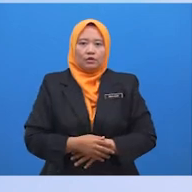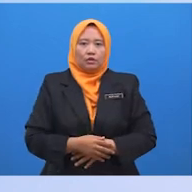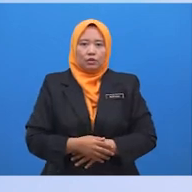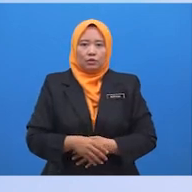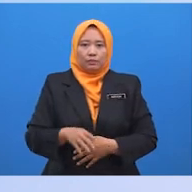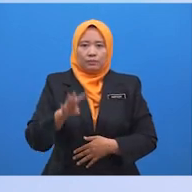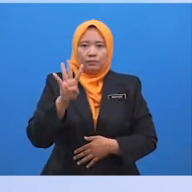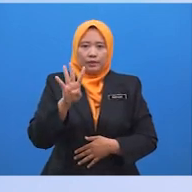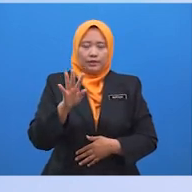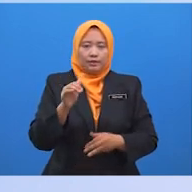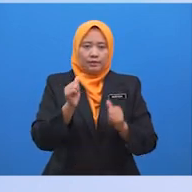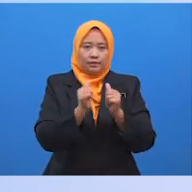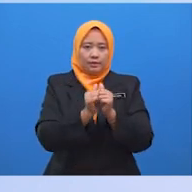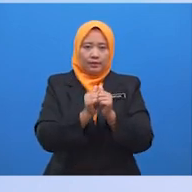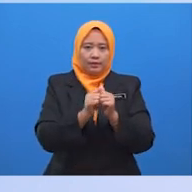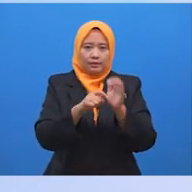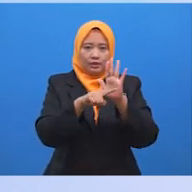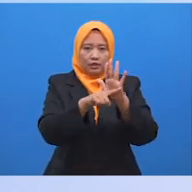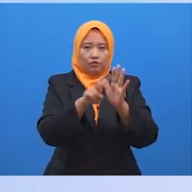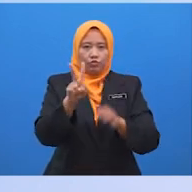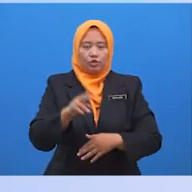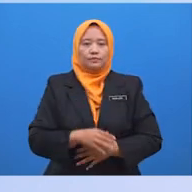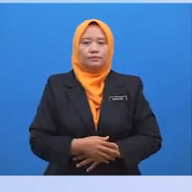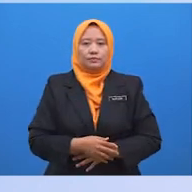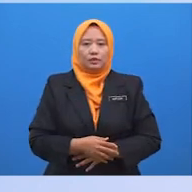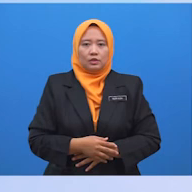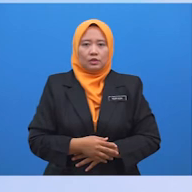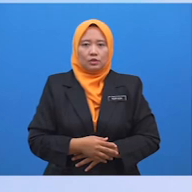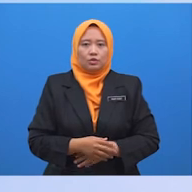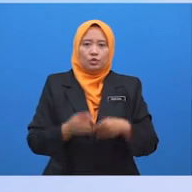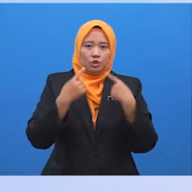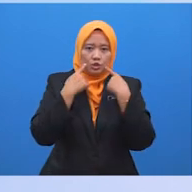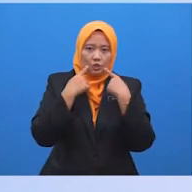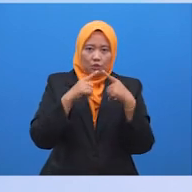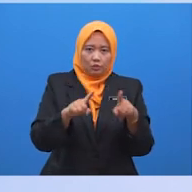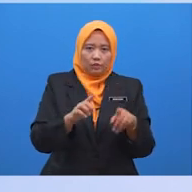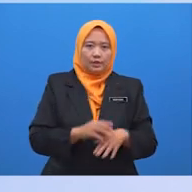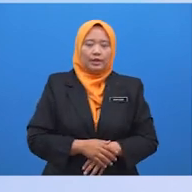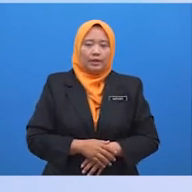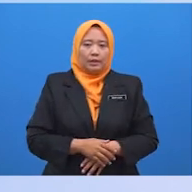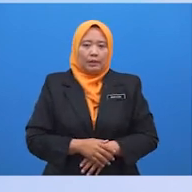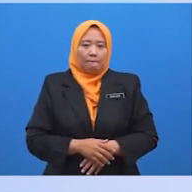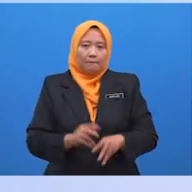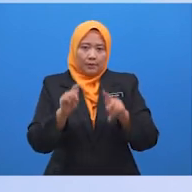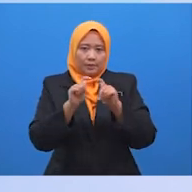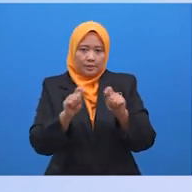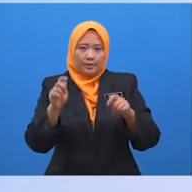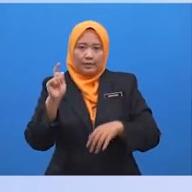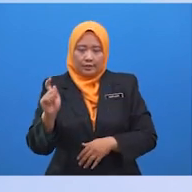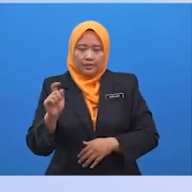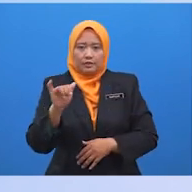kita perolehi ialah pintasan X sama dengan negatif 2.